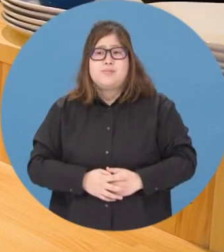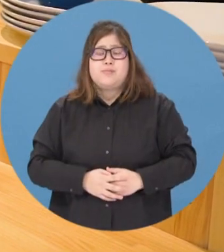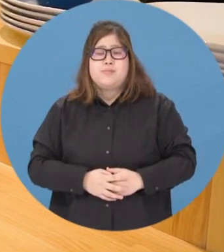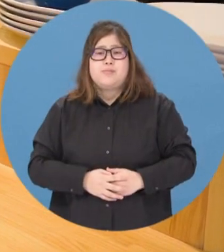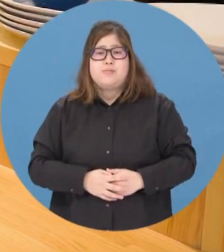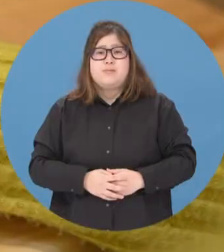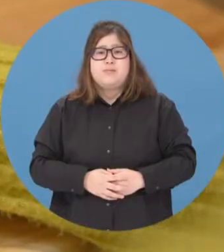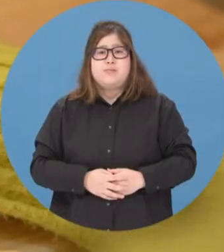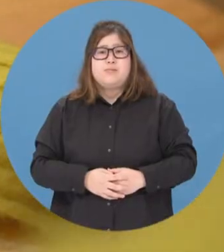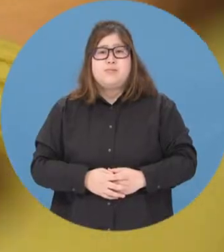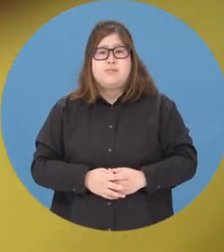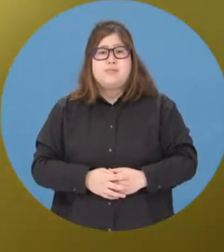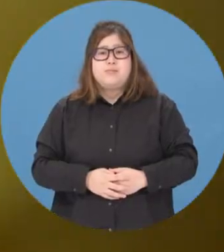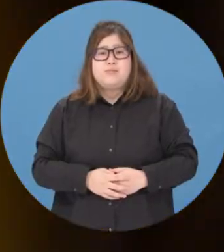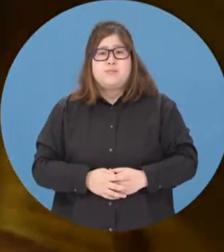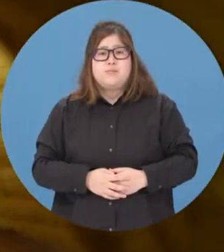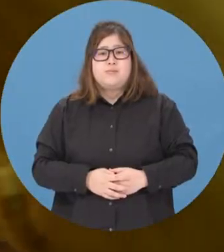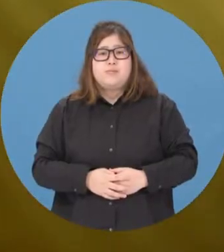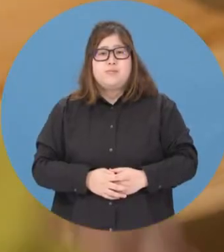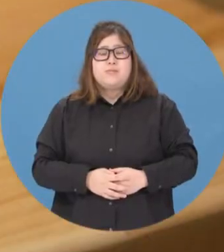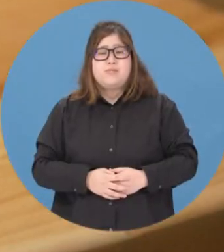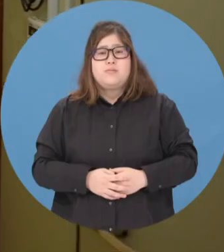い。